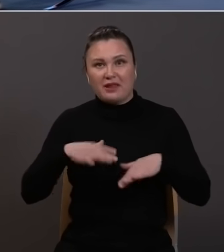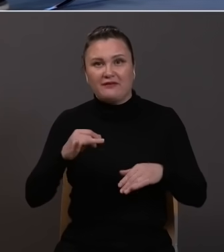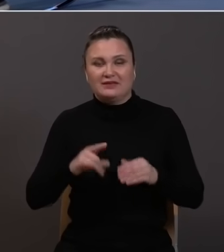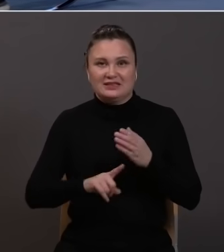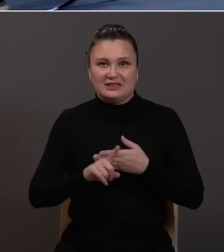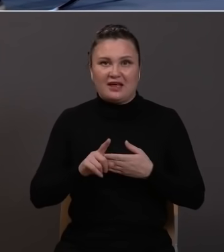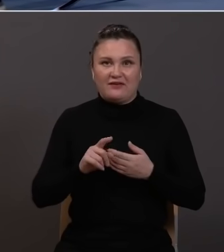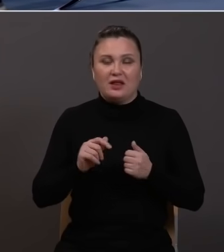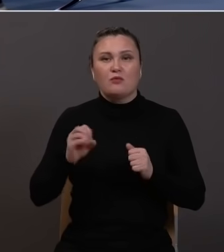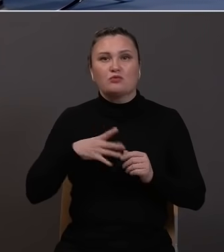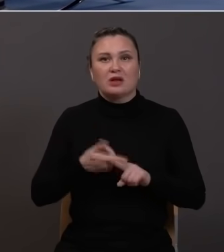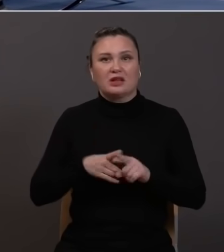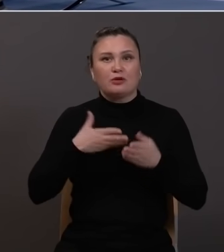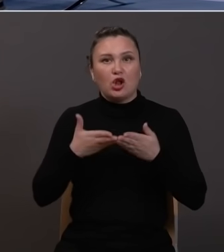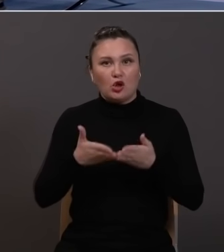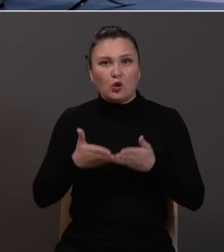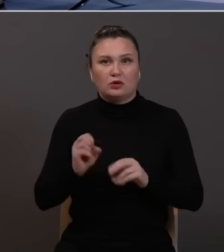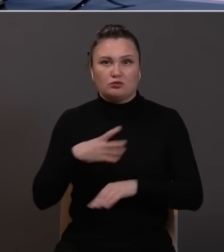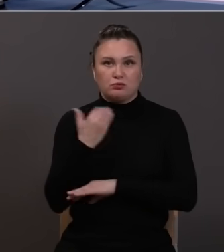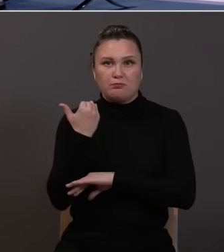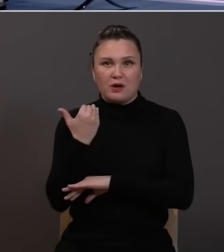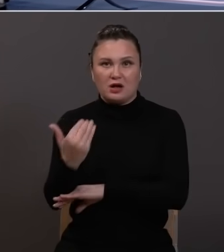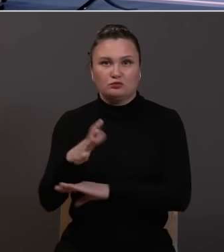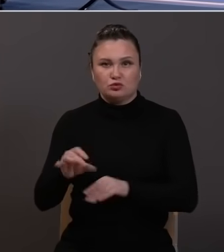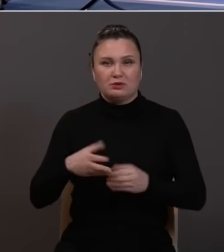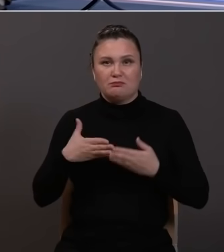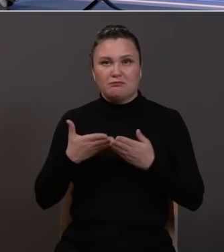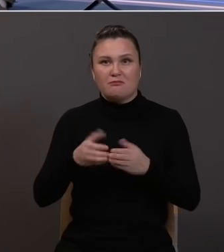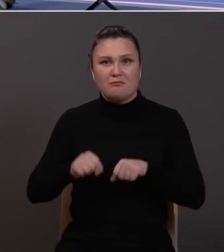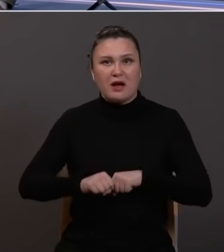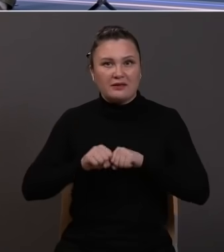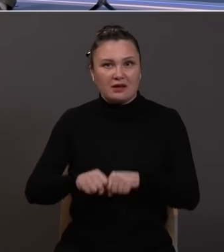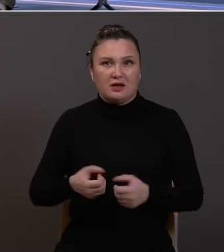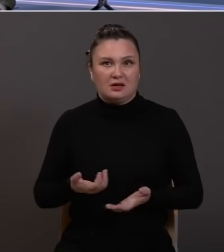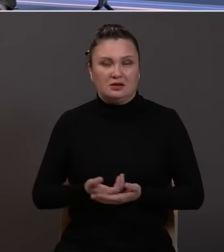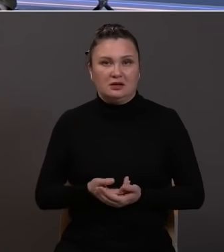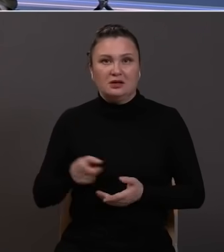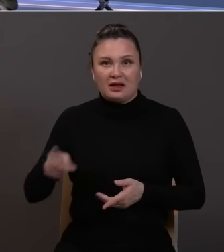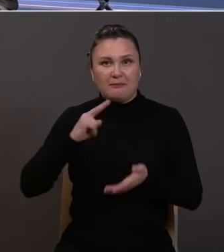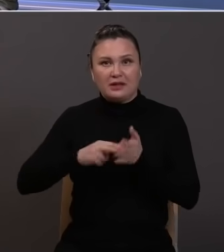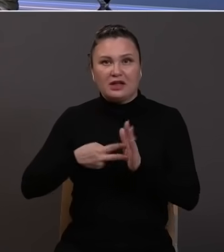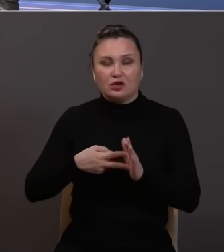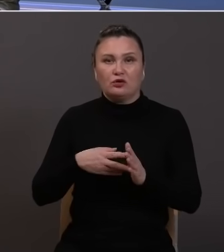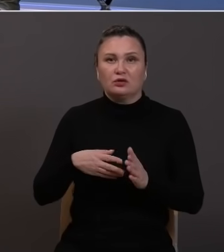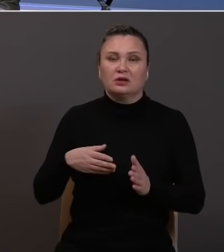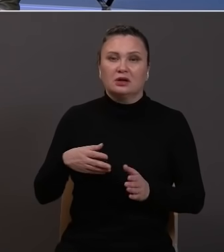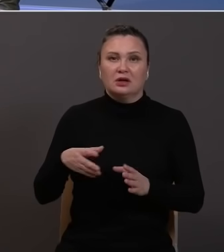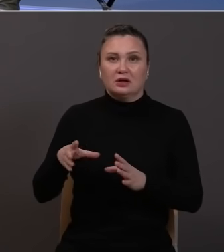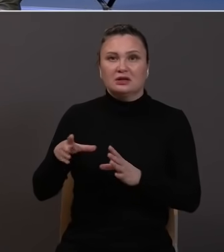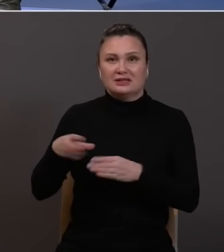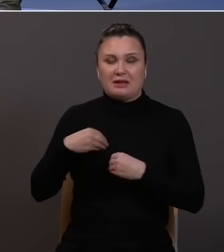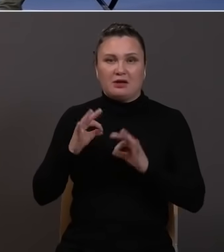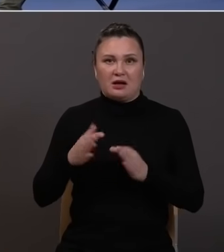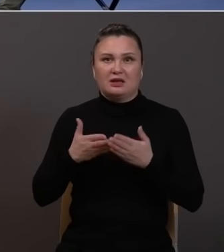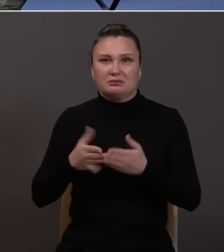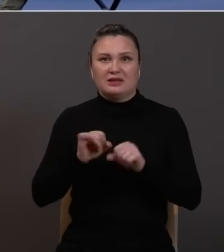это может быть лодка, это может быть парусник, это может быть байдара. Там планируют после нас, во время с нами, плыть как раз на